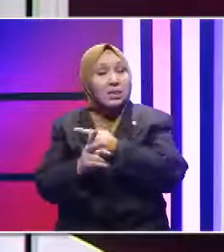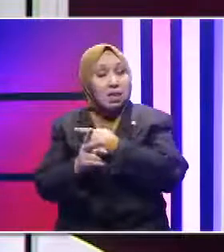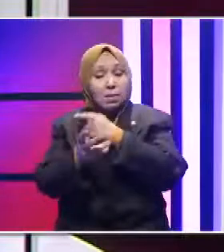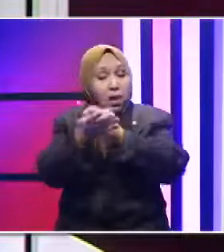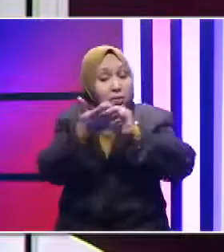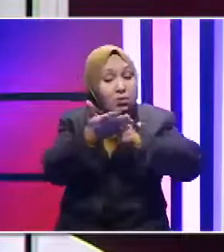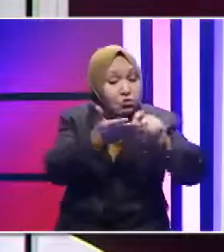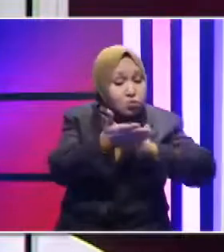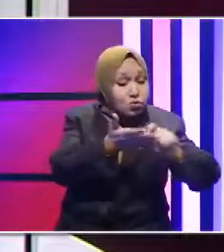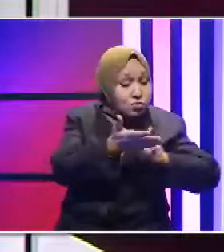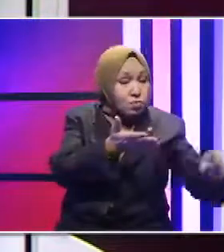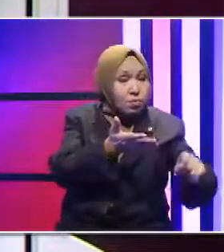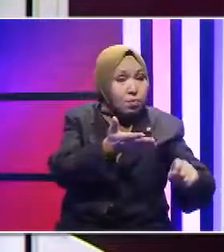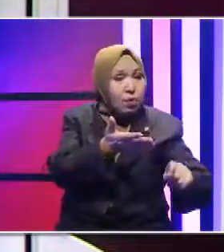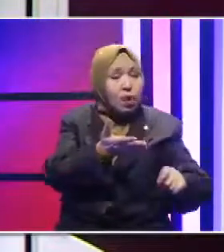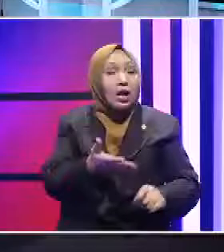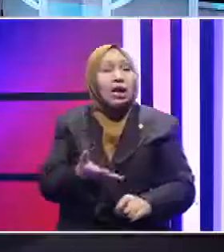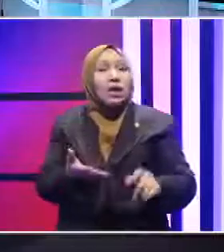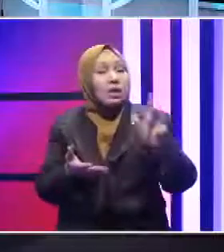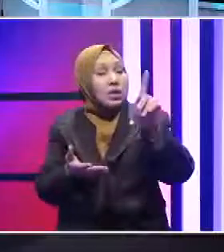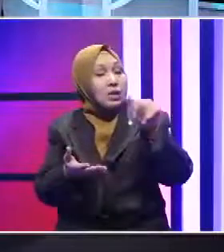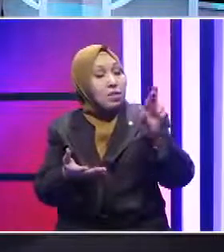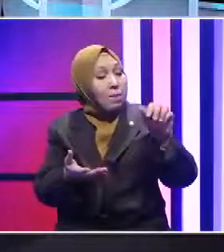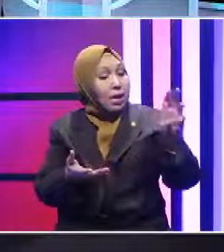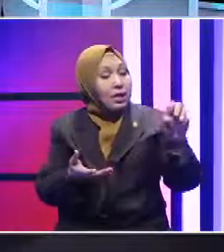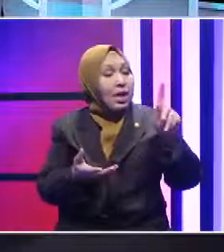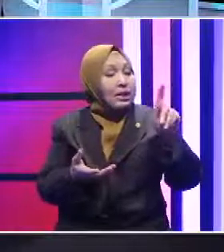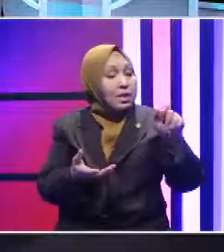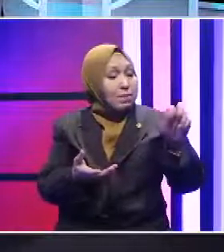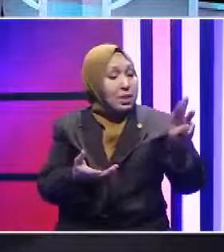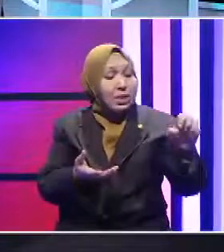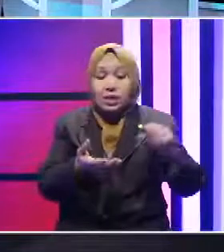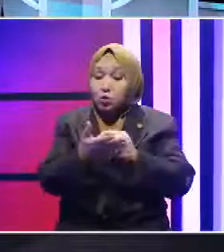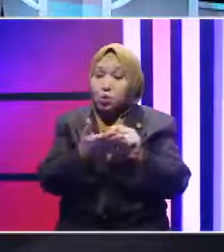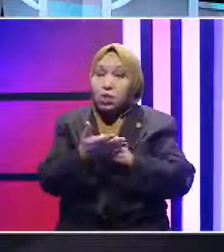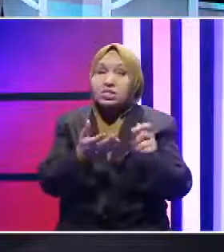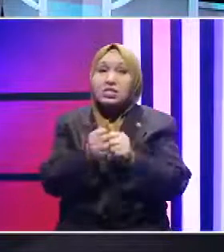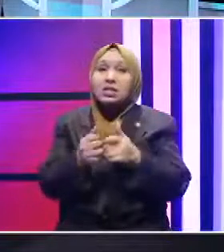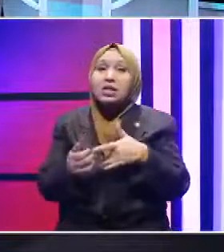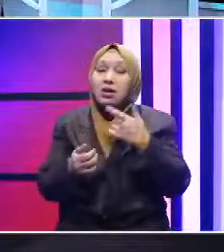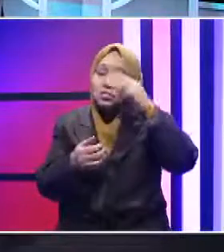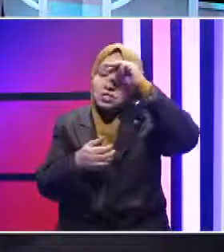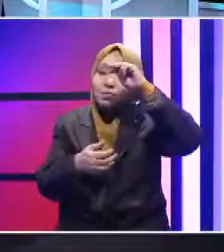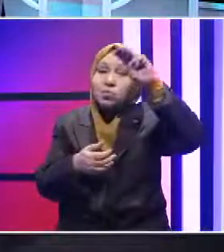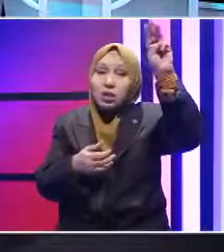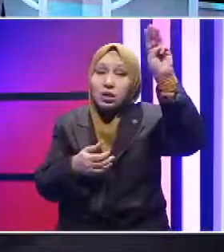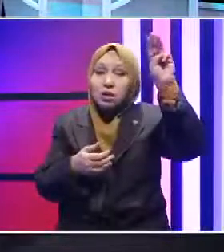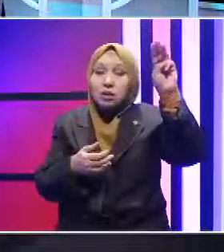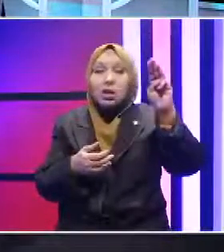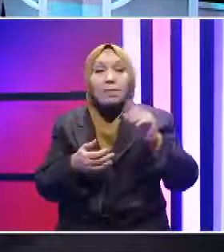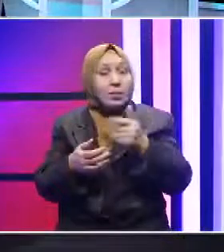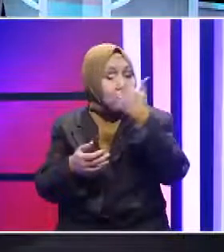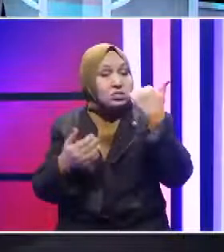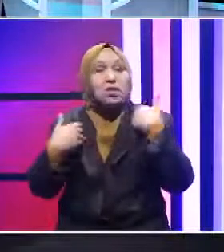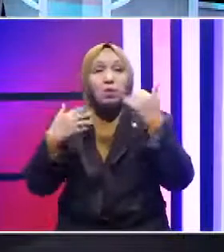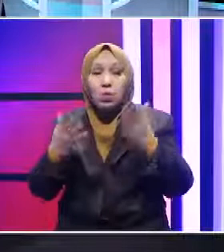mencatat, kiraman katibin. Kiraman katibin ini menarik, iaitu dia catat dengan rasa mulia. Dia mulia ni pasal ada